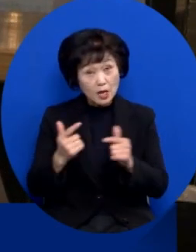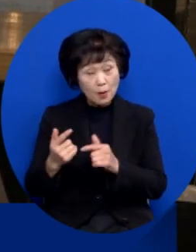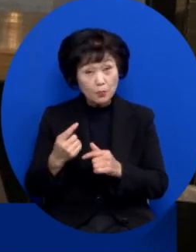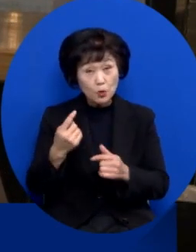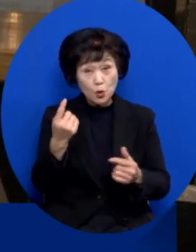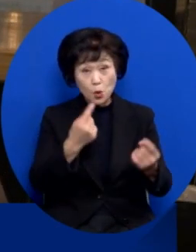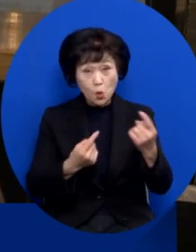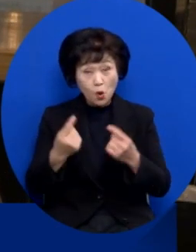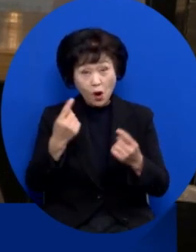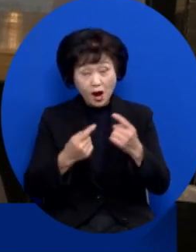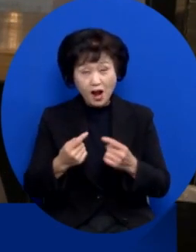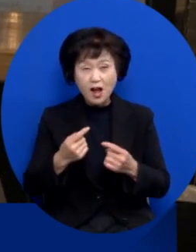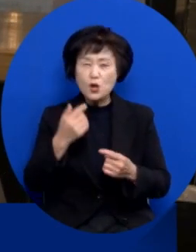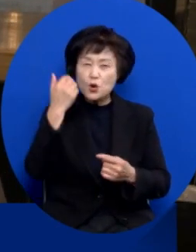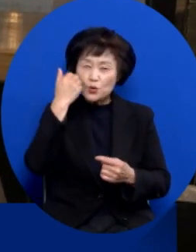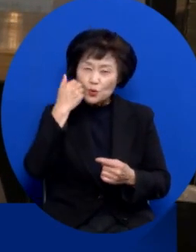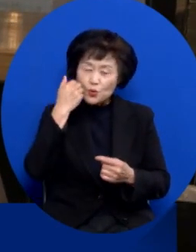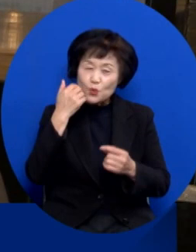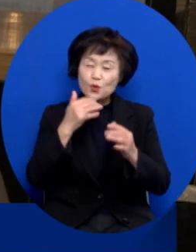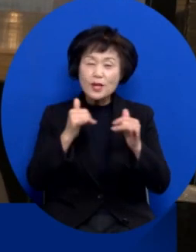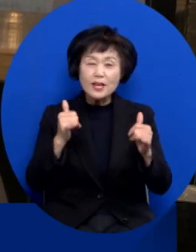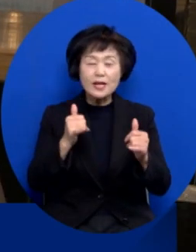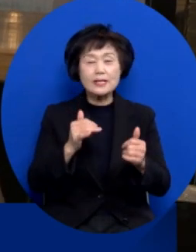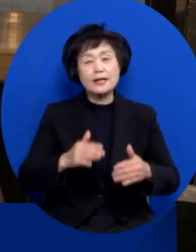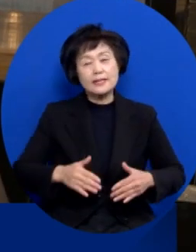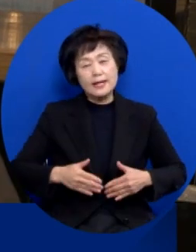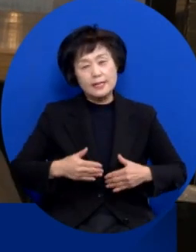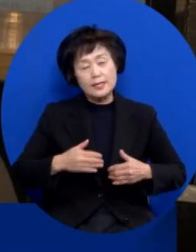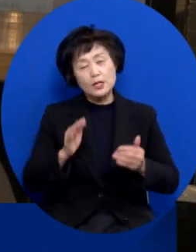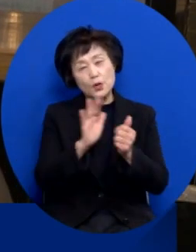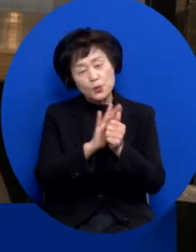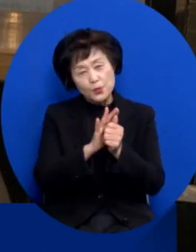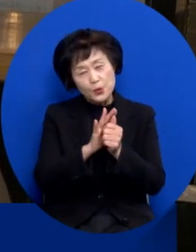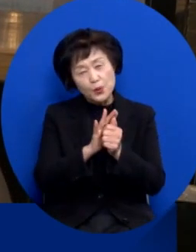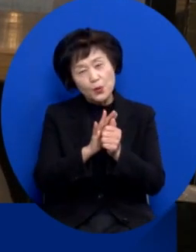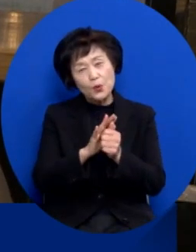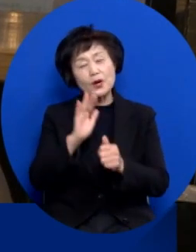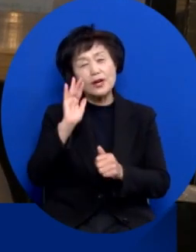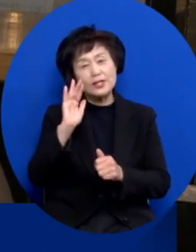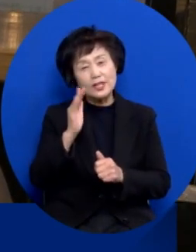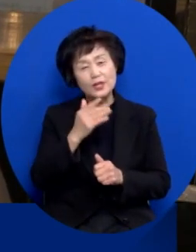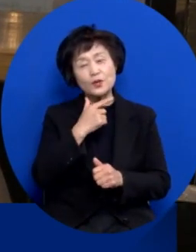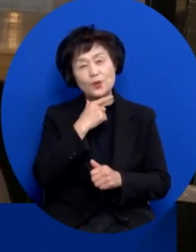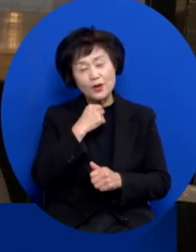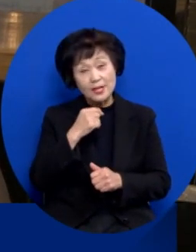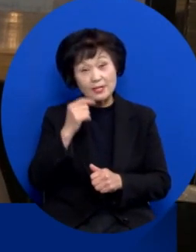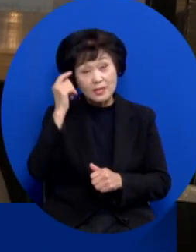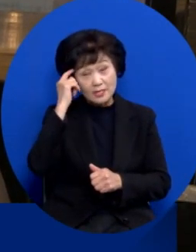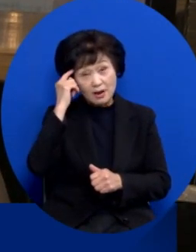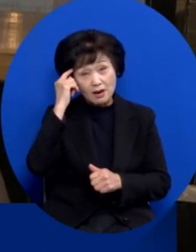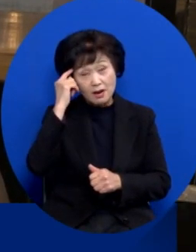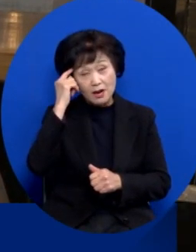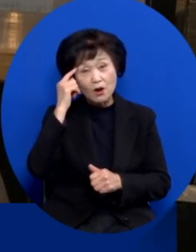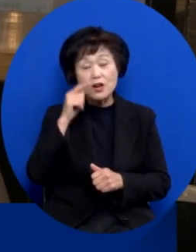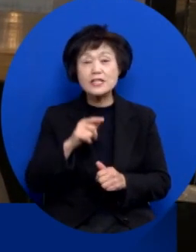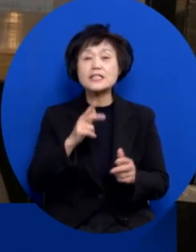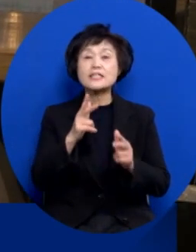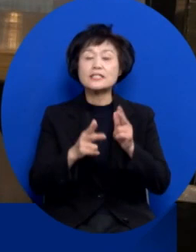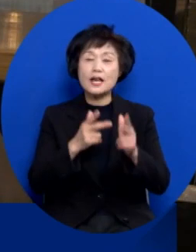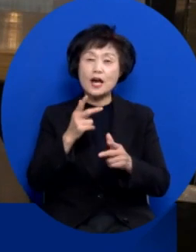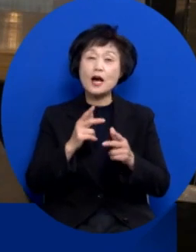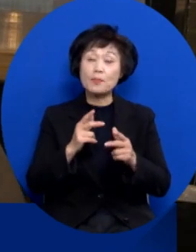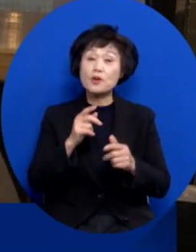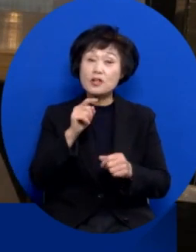누군가에게 따뜻한 위로가 되고 따뜻한 격려가 되었으면 좋겠다. 그러니까 저희는 이걸 산타 프로젝트를